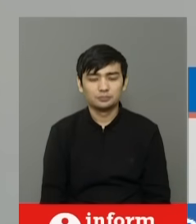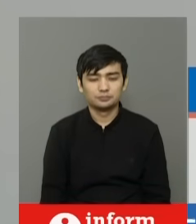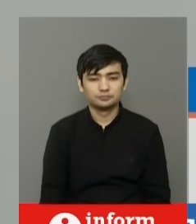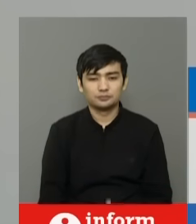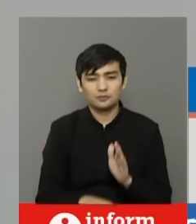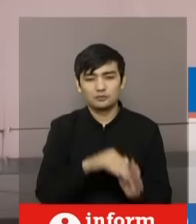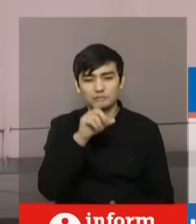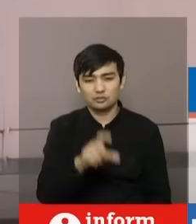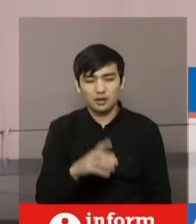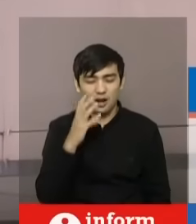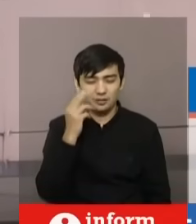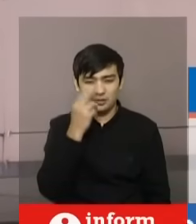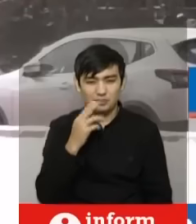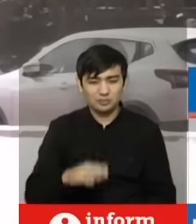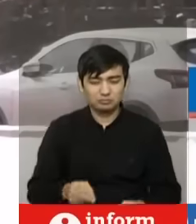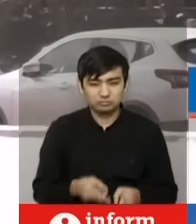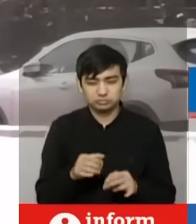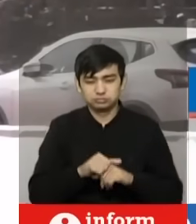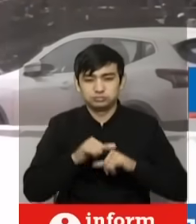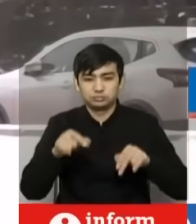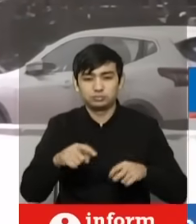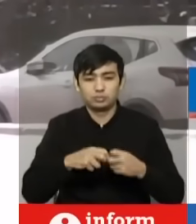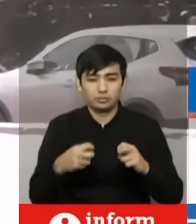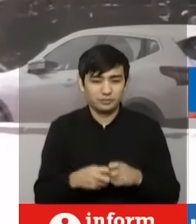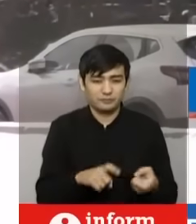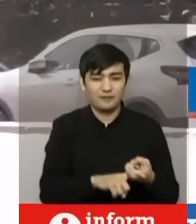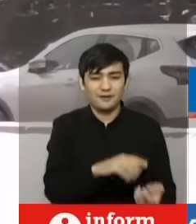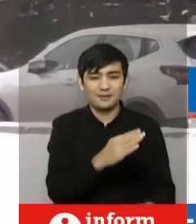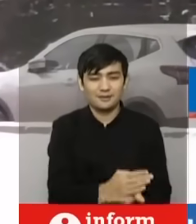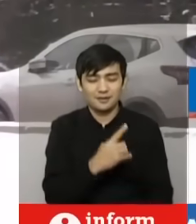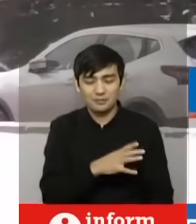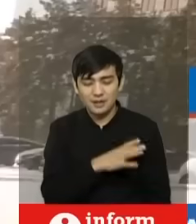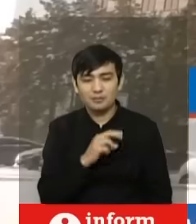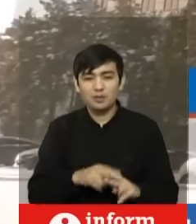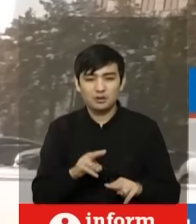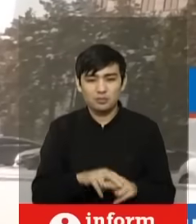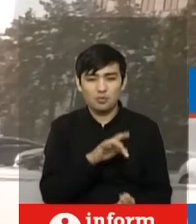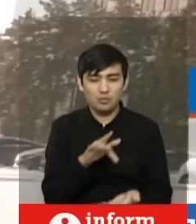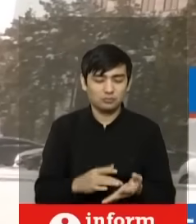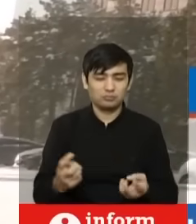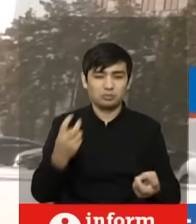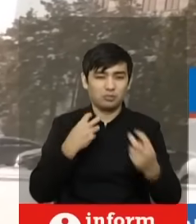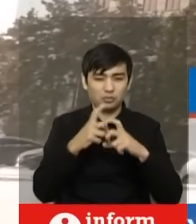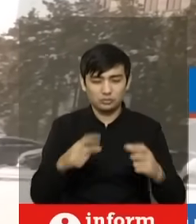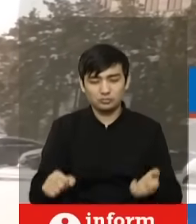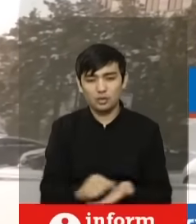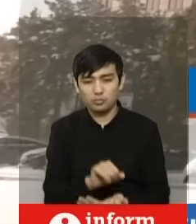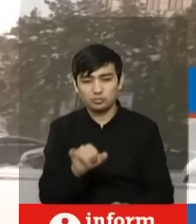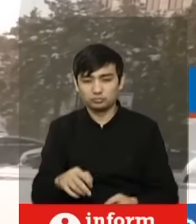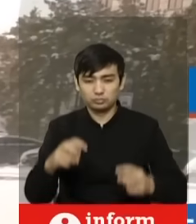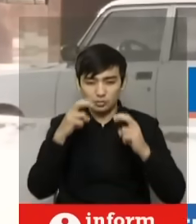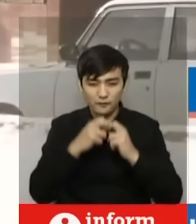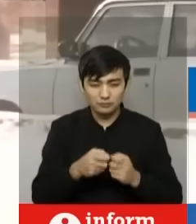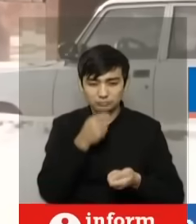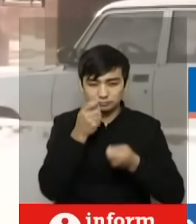Депутат Астанадағы қылмыс деңгейінің ұлғаюына дәл осы проблема әсер етіп отыр деді. Сол үшін қалаға келіп жатқан азаматтардың құжаттарын тексеріп